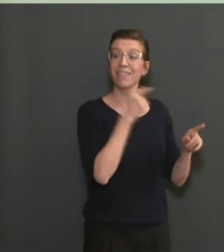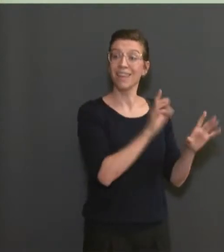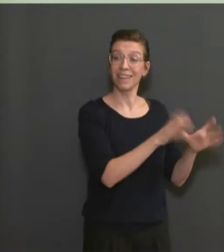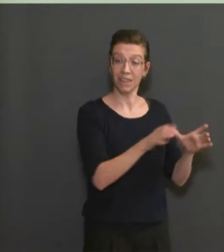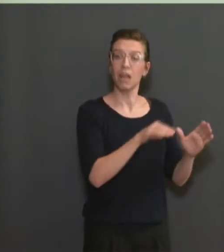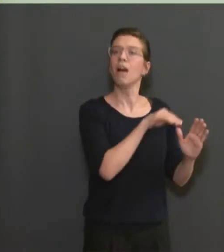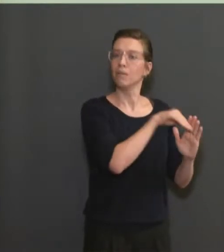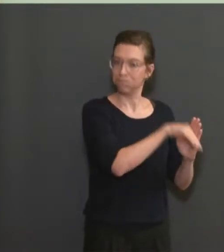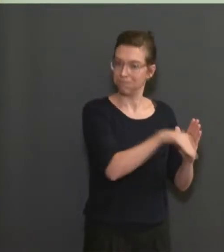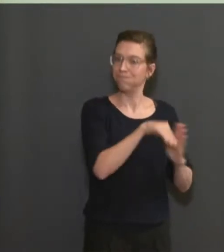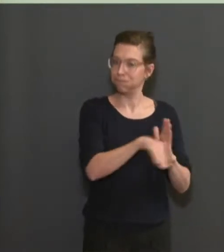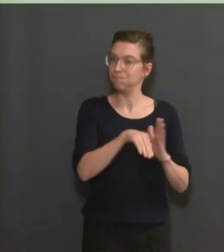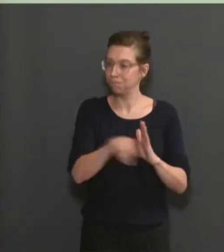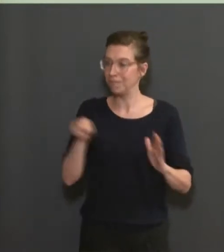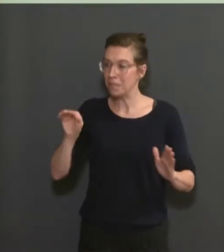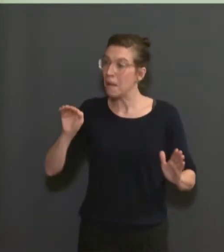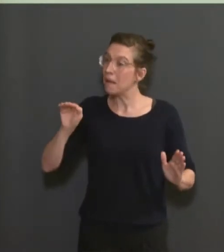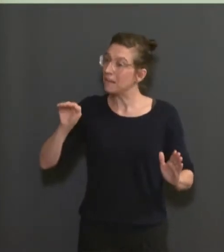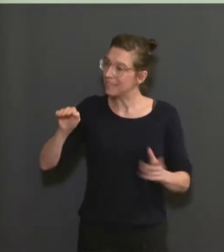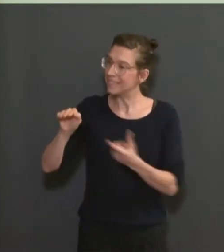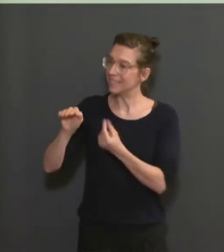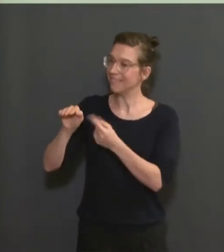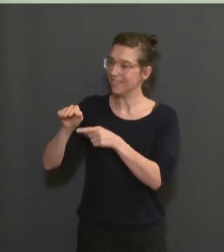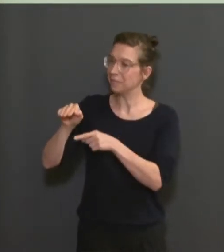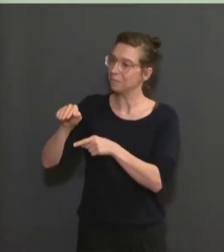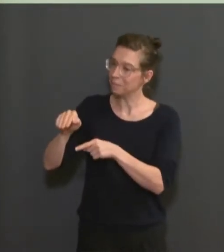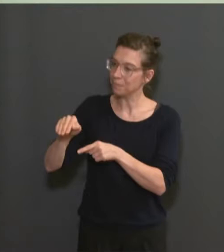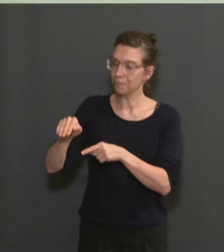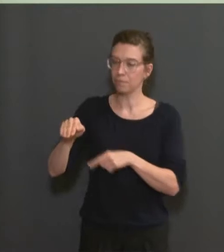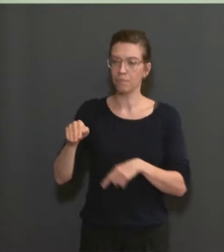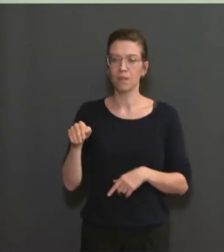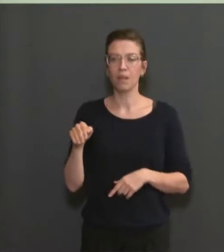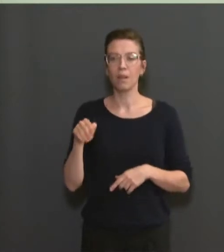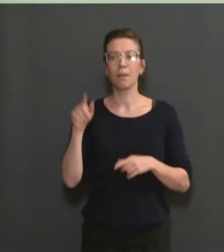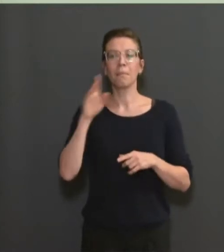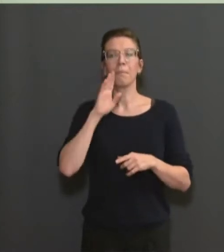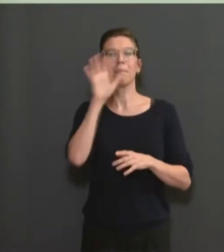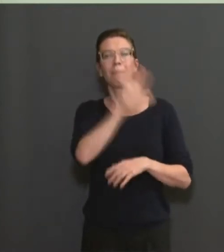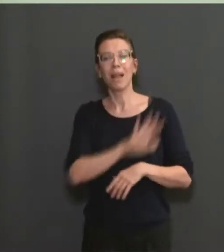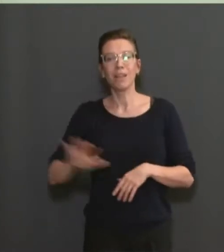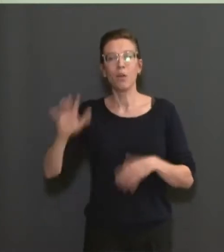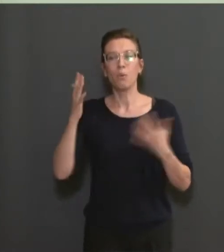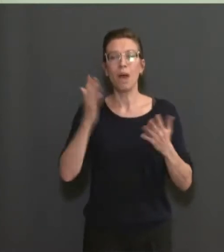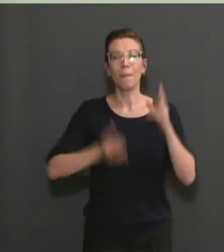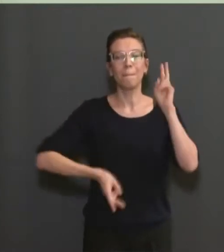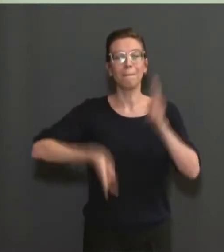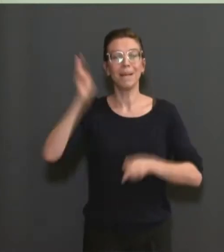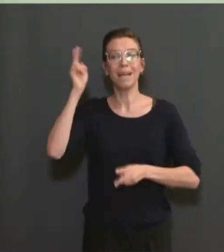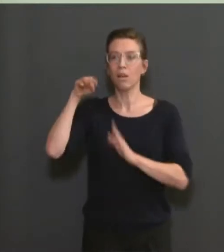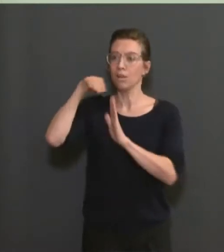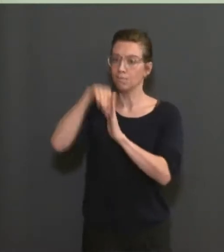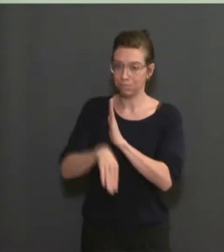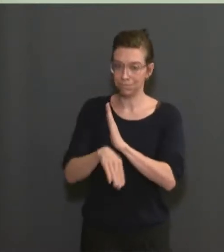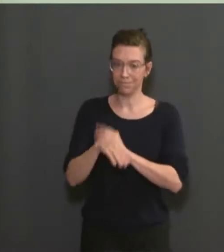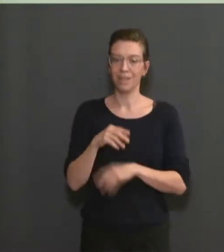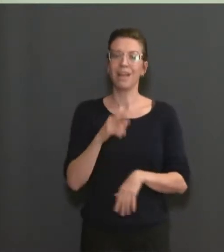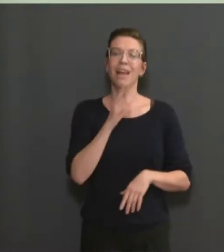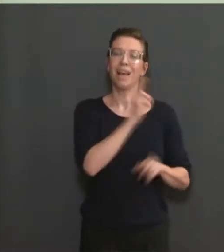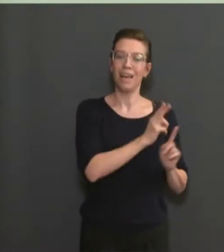De daling is het meest uitgesproken in Henegouwen en Luik, met min 55%.